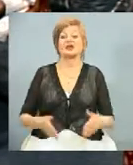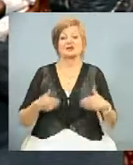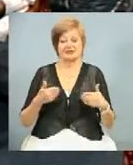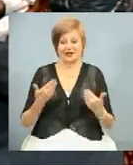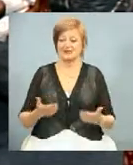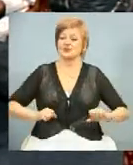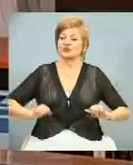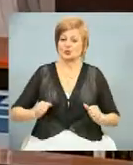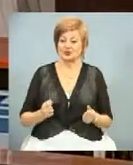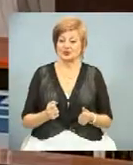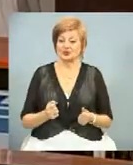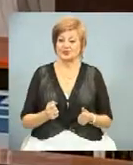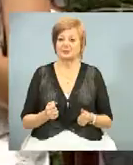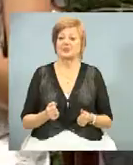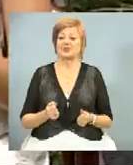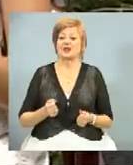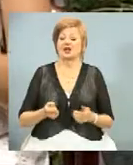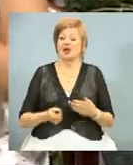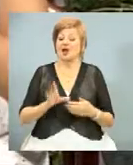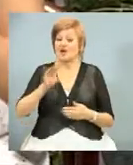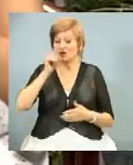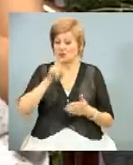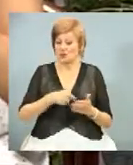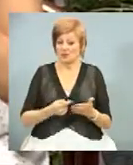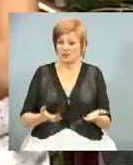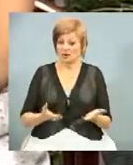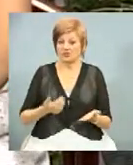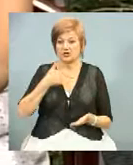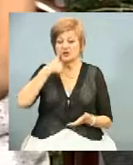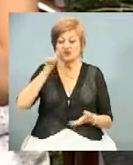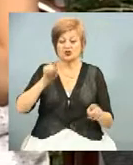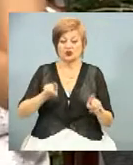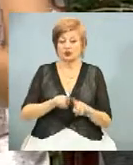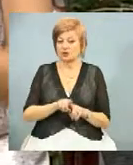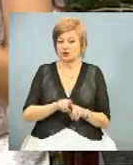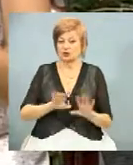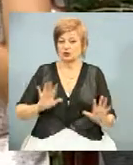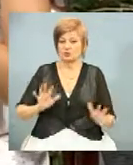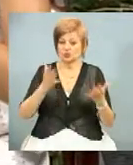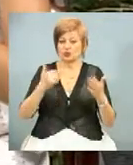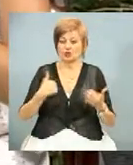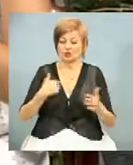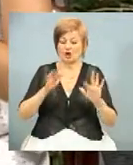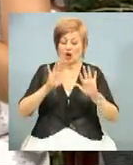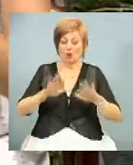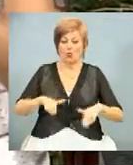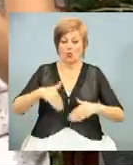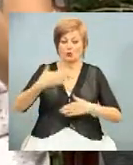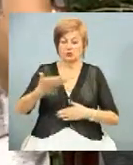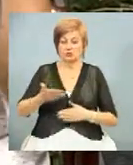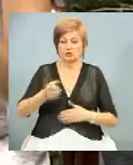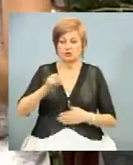Привіт, привіт, друзі! Привіт! Ви не повірите, вчора зі мною сталася така халепа. Я відкриваю свій комп'ютер, а